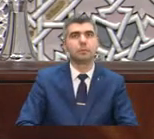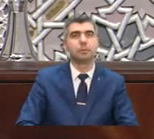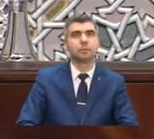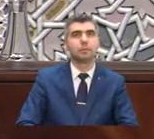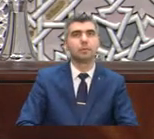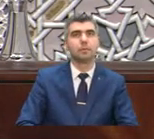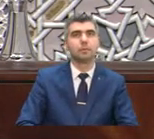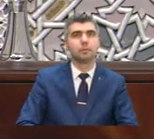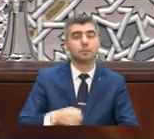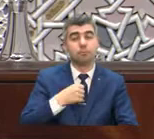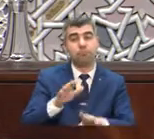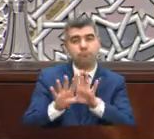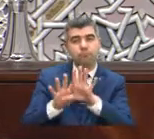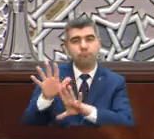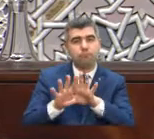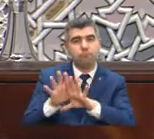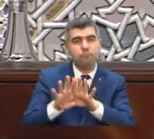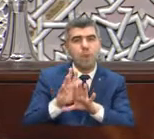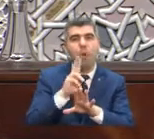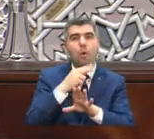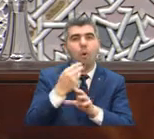وذلك نظرا لالتزامات حكومية.